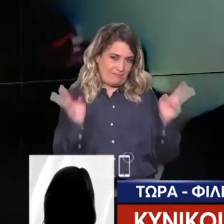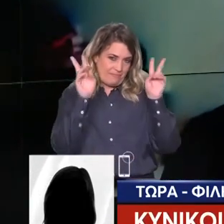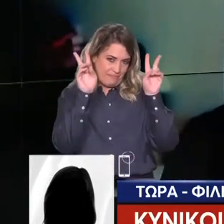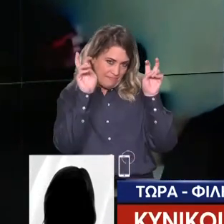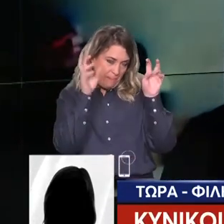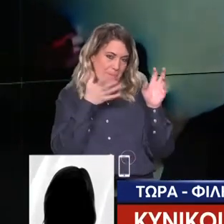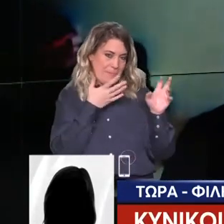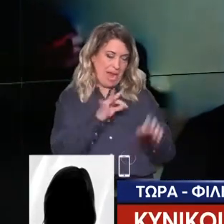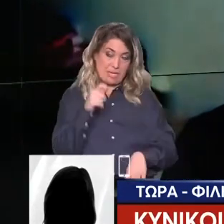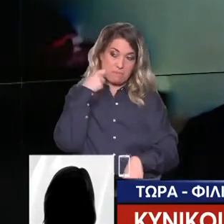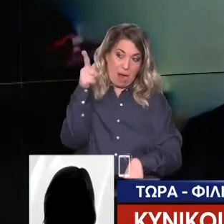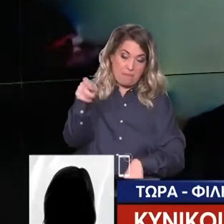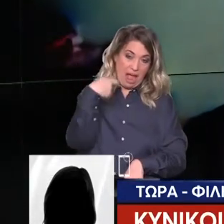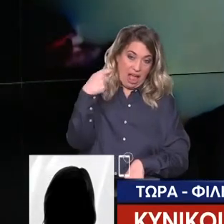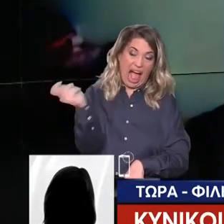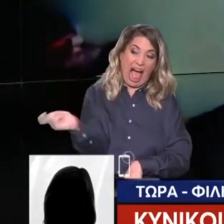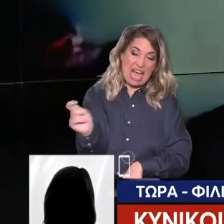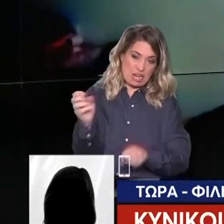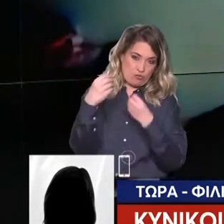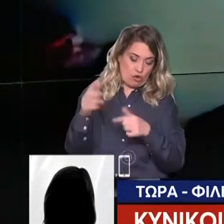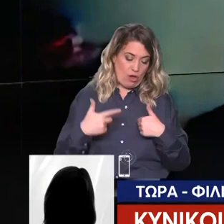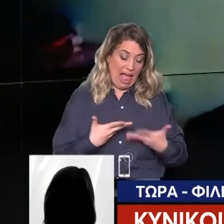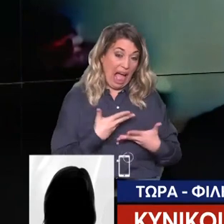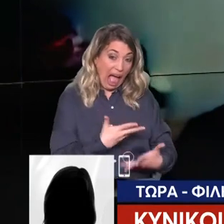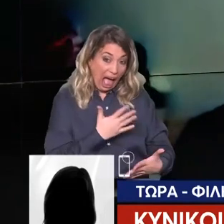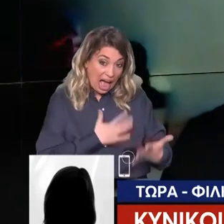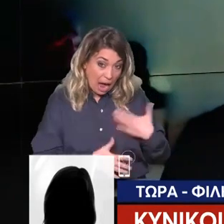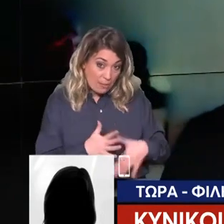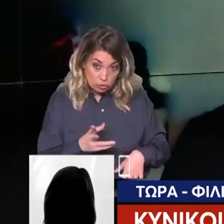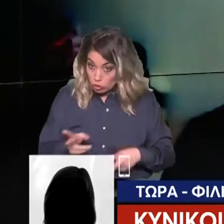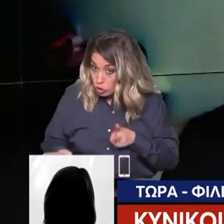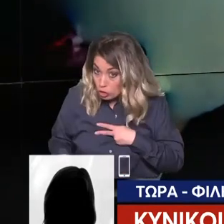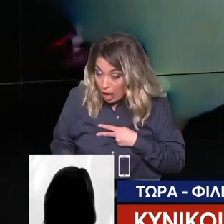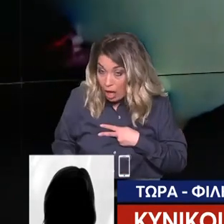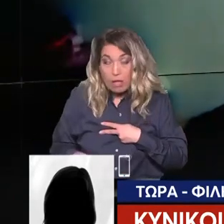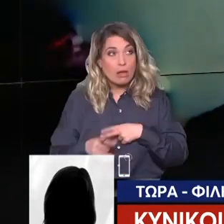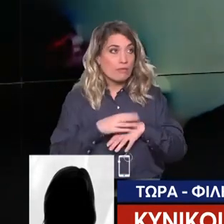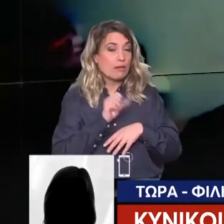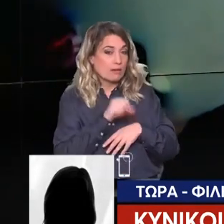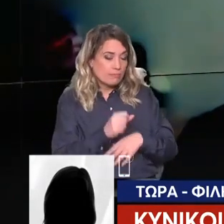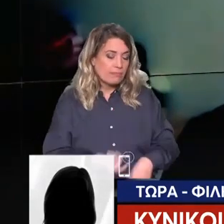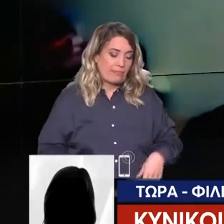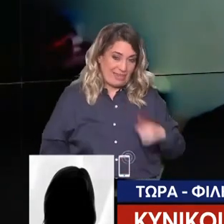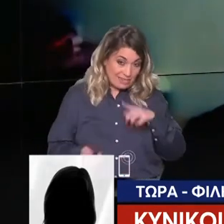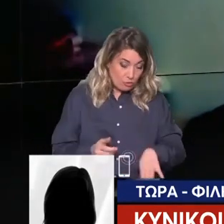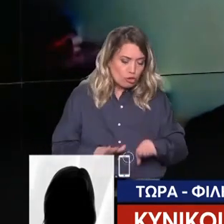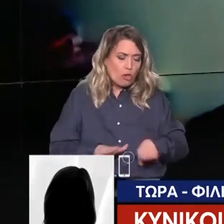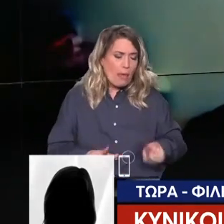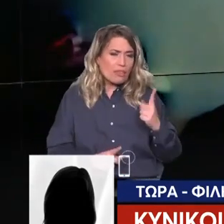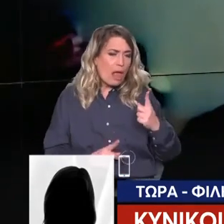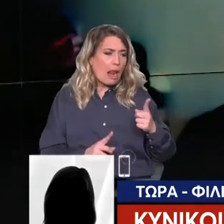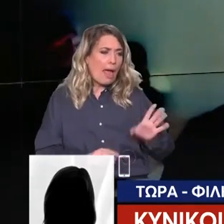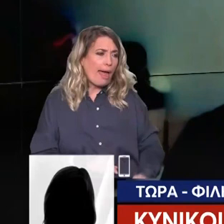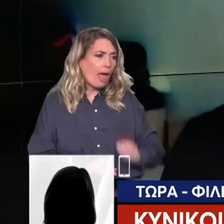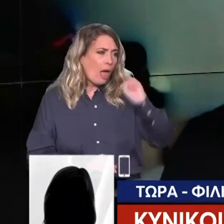άχρηστη, πρέπει να τα μεγαλώσει με αγάπη. Έτσι δεν είναι? Ναι. Το ένα το παιδί το έστειλε αλλού, το